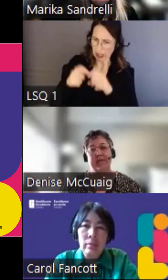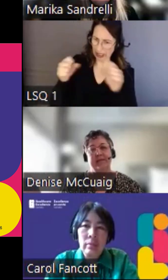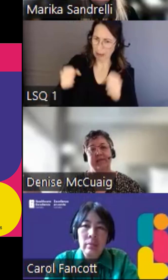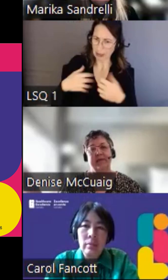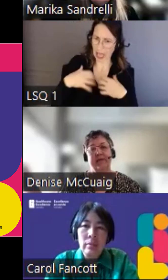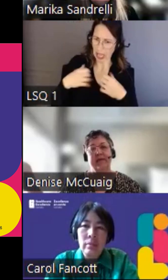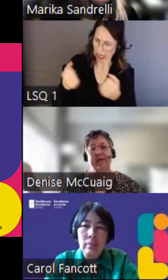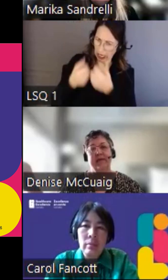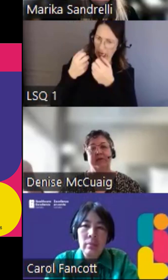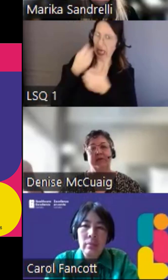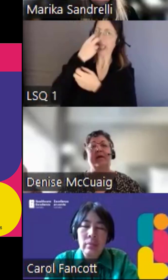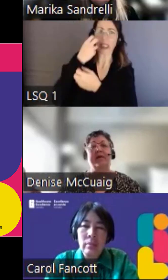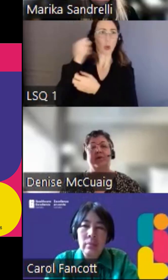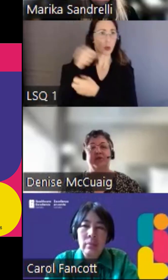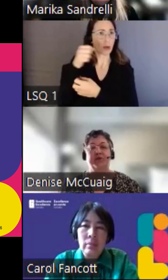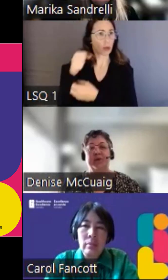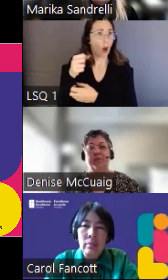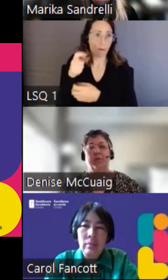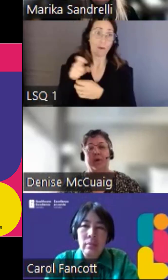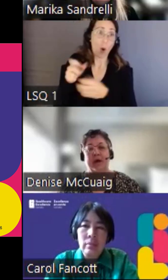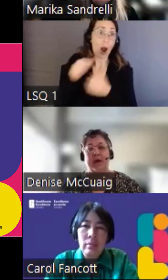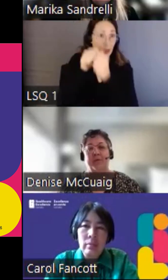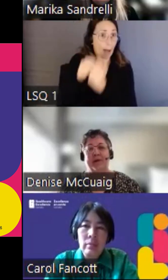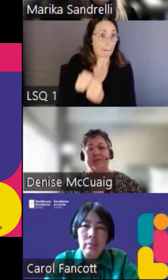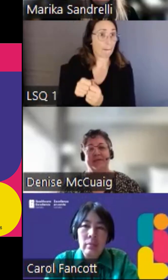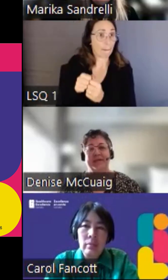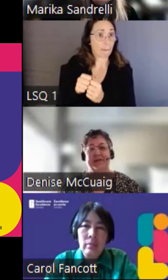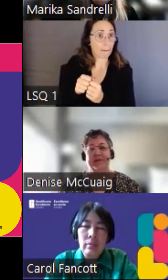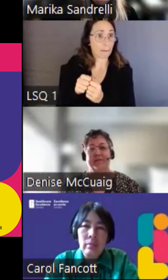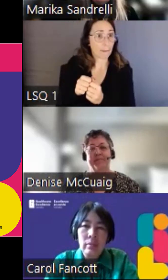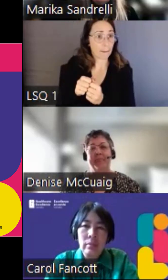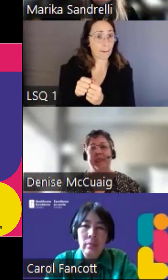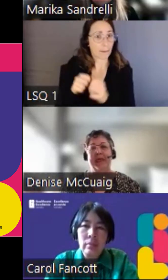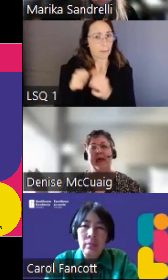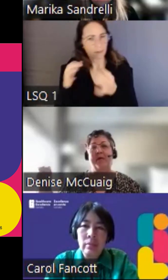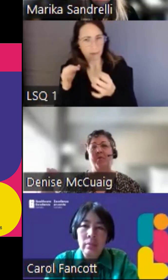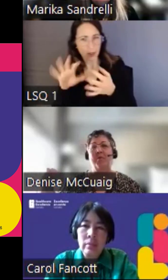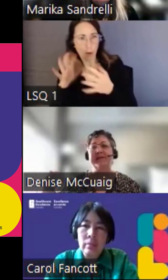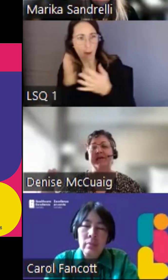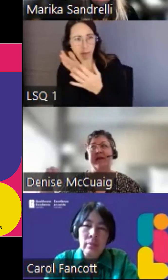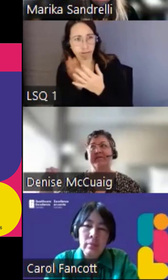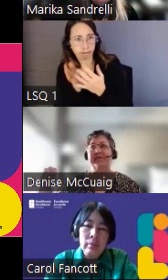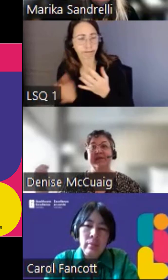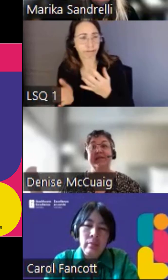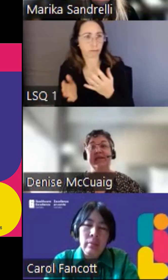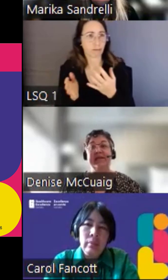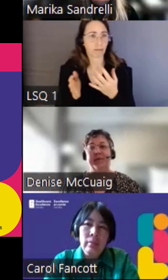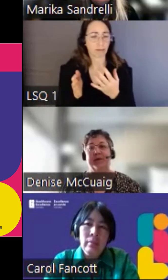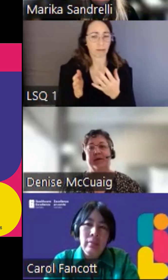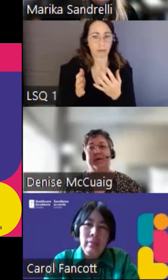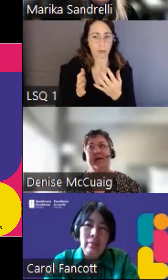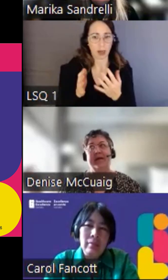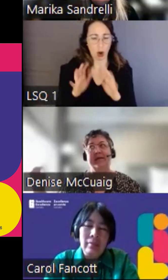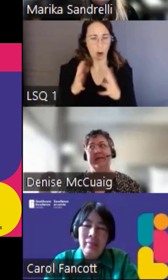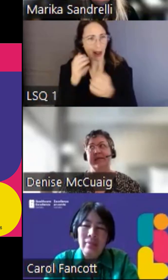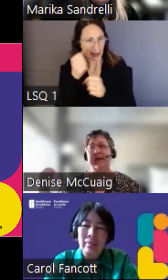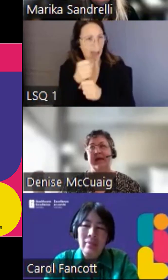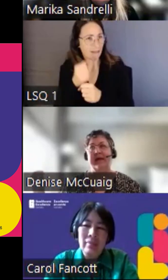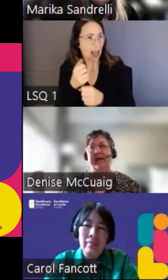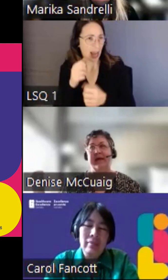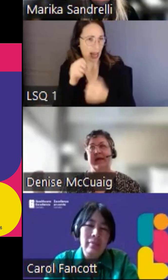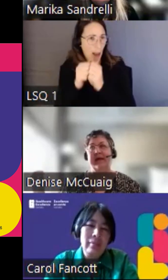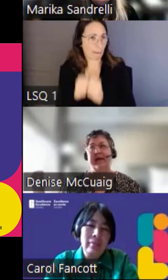des façons de traumatisme dans la façon qu'on travaille ici. Et je vais aller encore plus loin avec l'idée